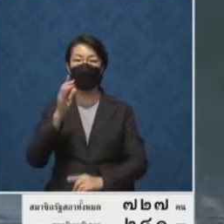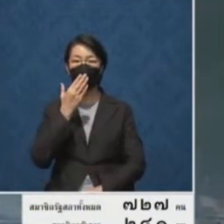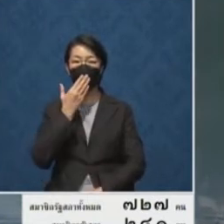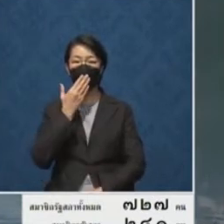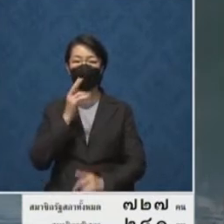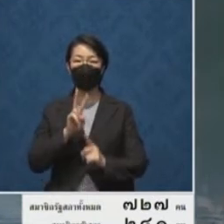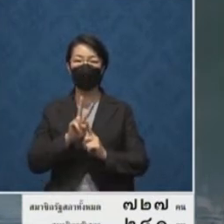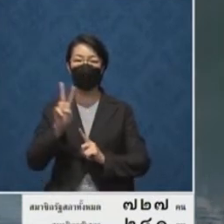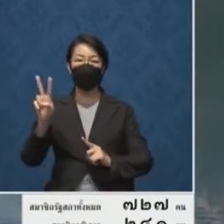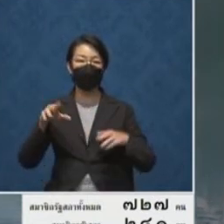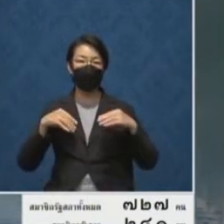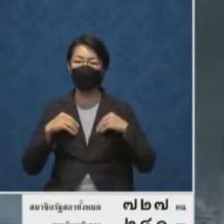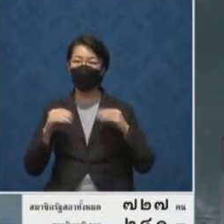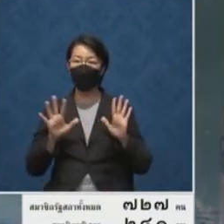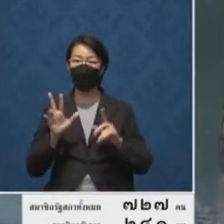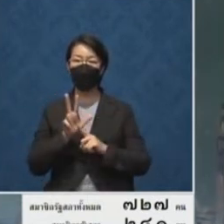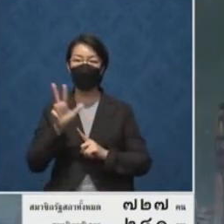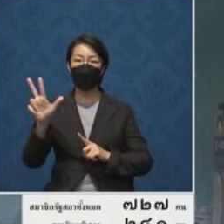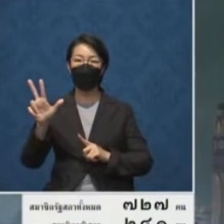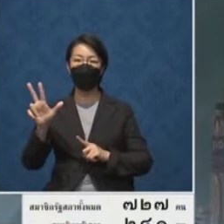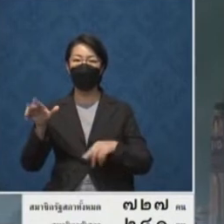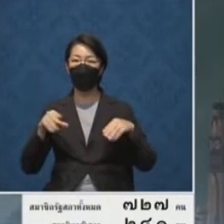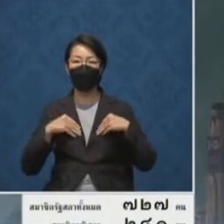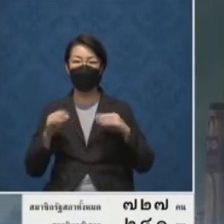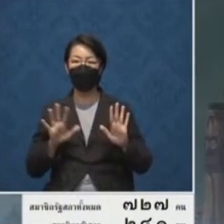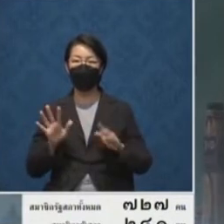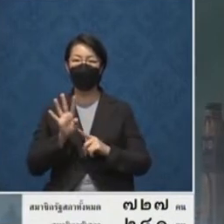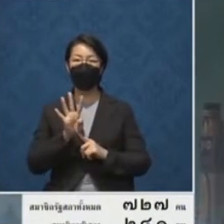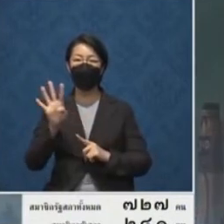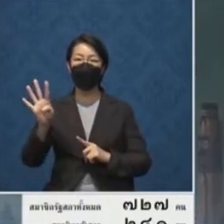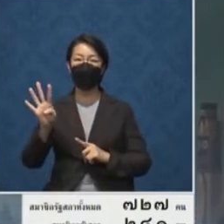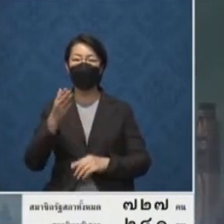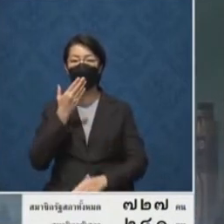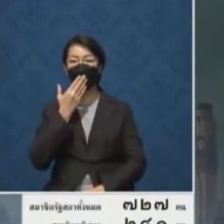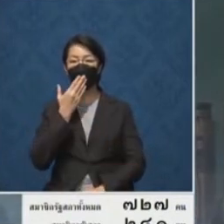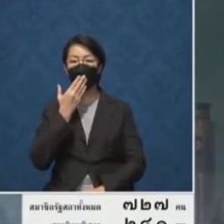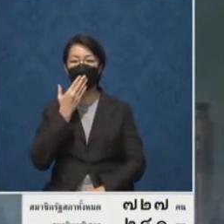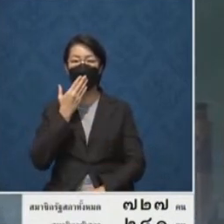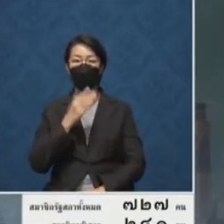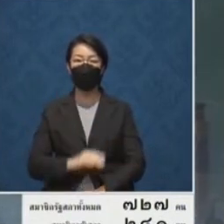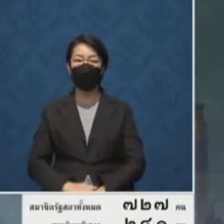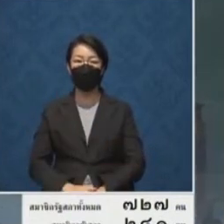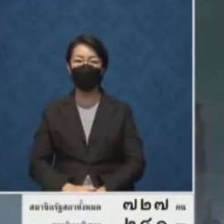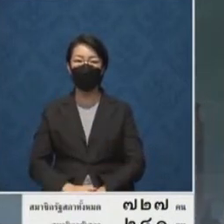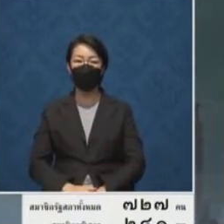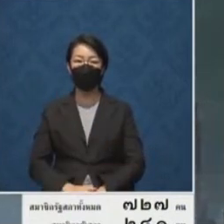1งดออกเสียง2ไม่รับหลักการ3ไม่รับหลักการ4งดออกเสียง